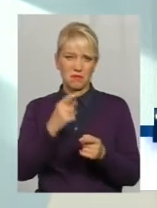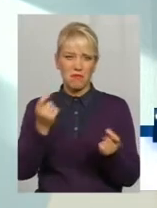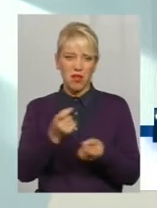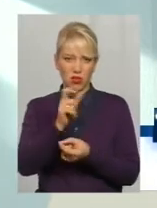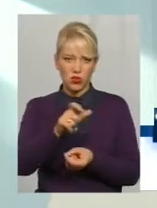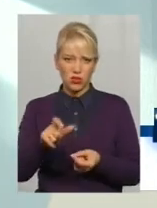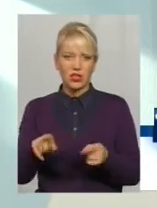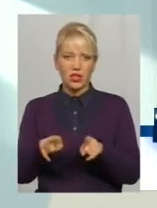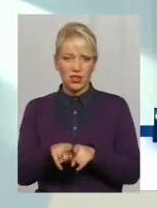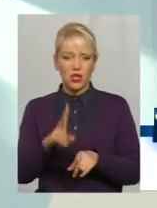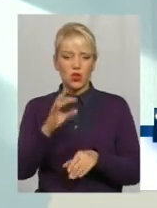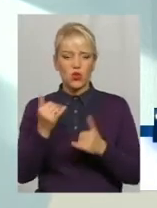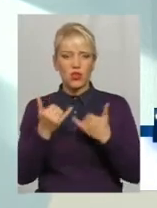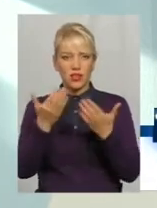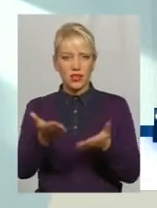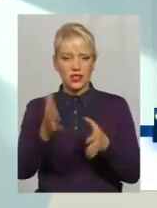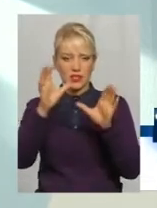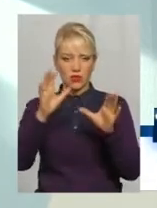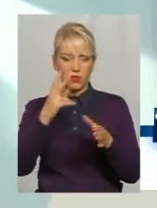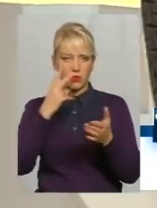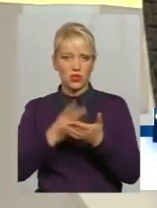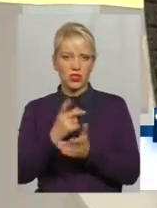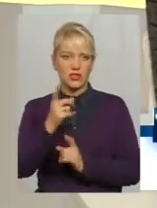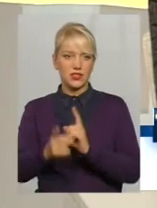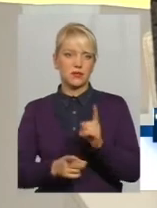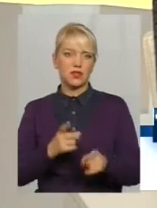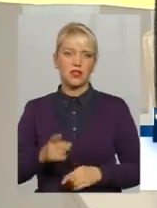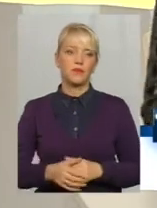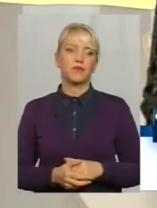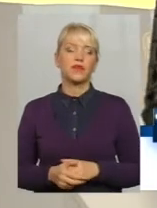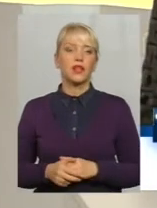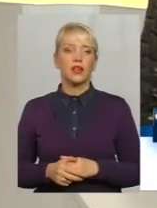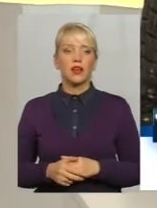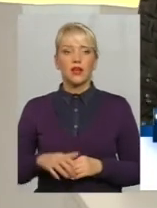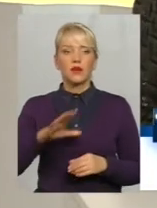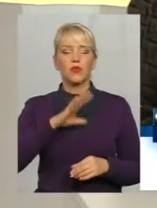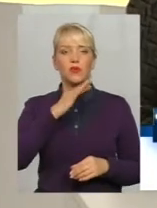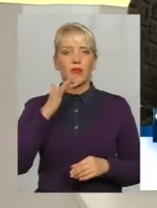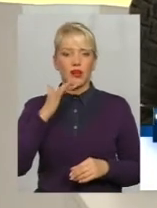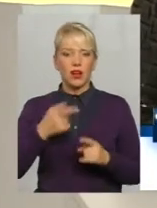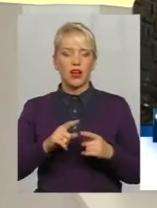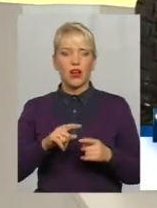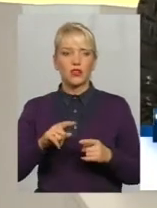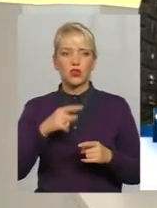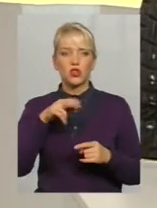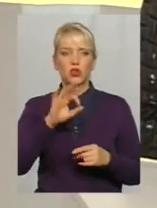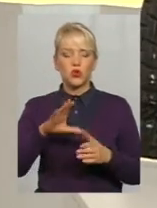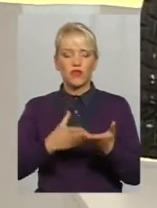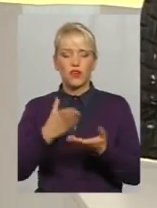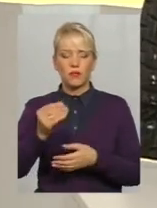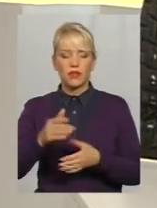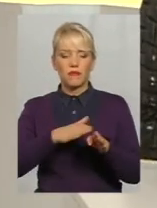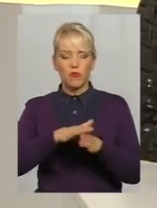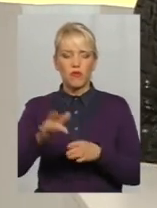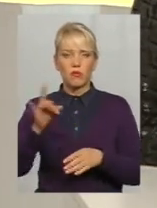але для них законодавство теж передбачає зміни. Ольга Сергіївна, було багато розмов щодо виплати пенсії в повному розмірі жінкам, які